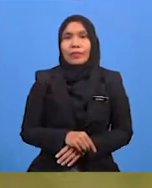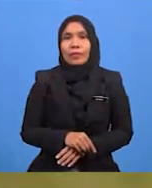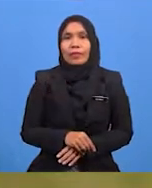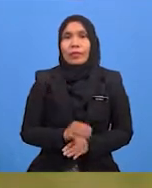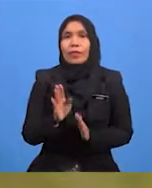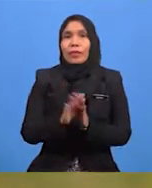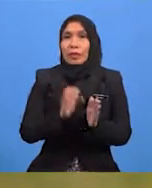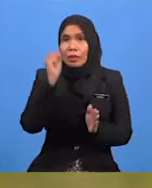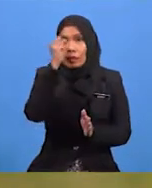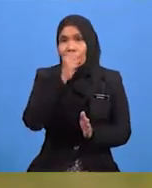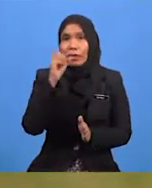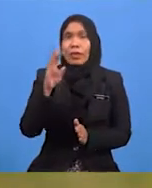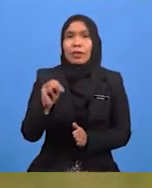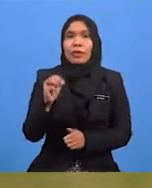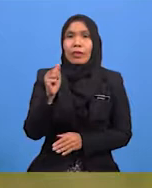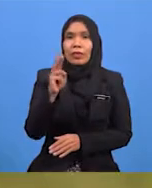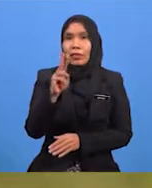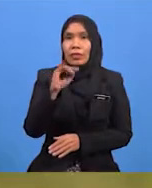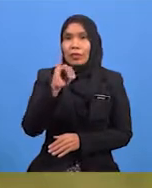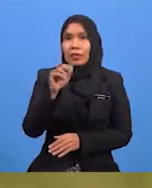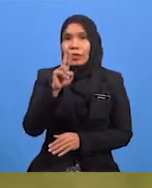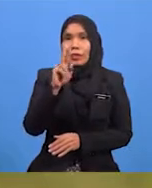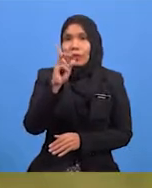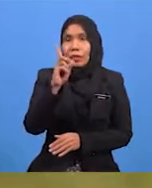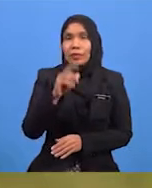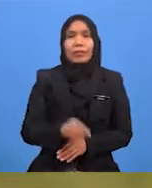bersifat maujud. Mari kita lihat contoh.